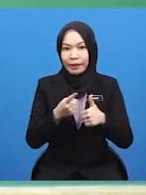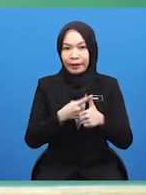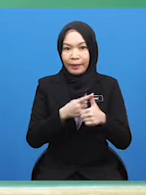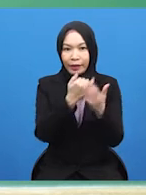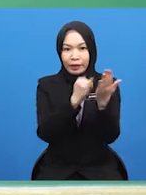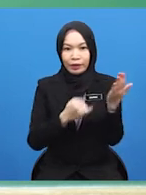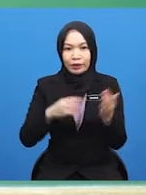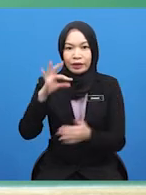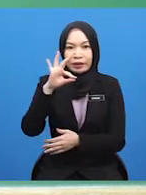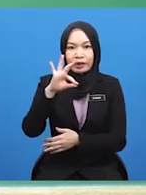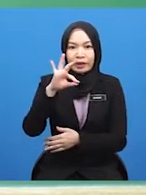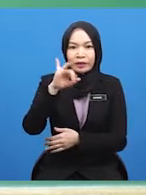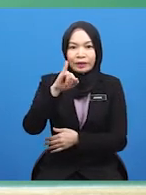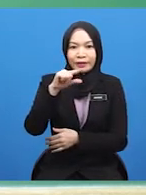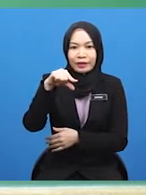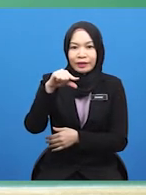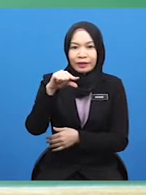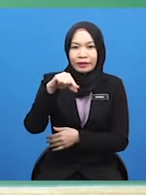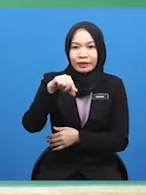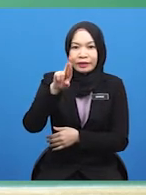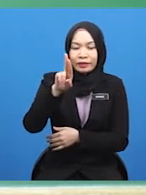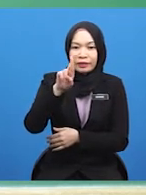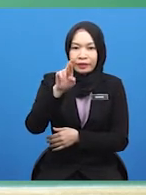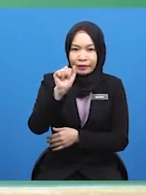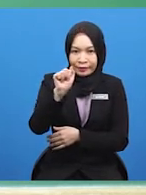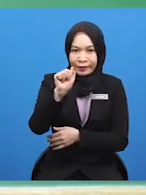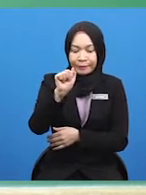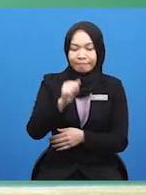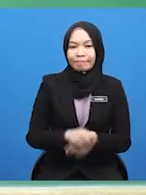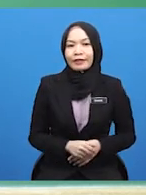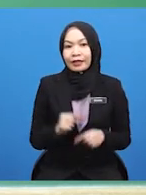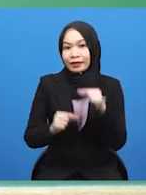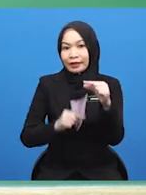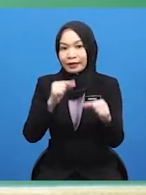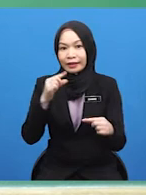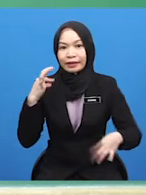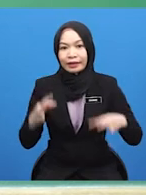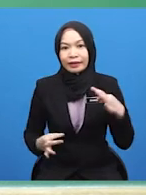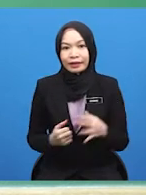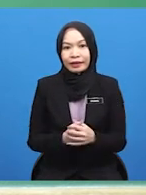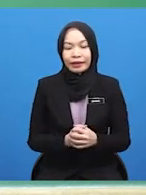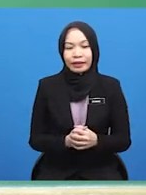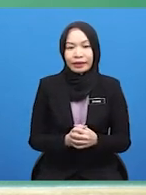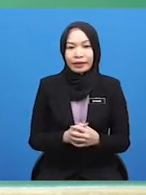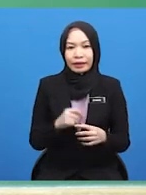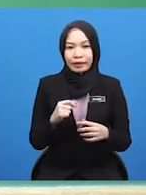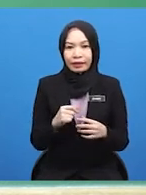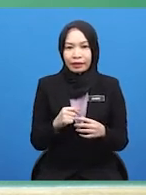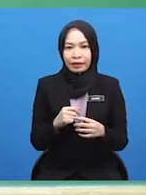lukisan figuratif. Menumpukan kepada gerak gaya, kajian tubuh badan dan anatomi